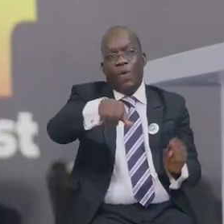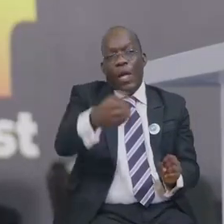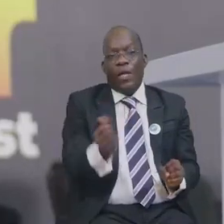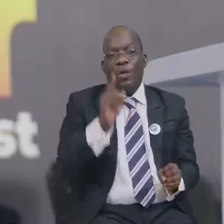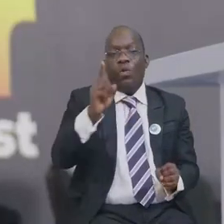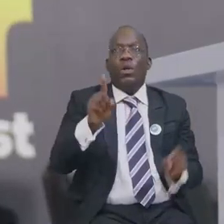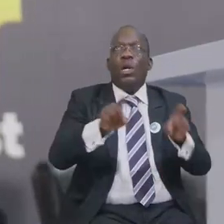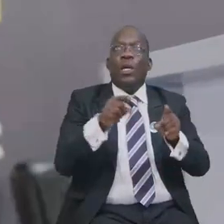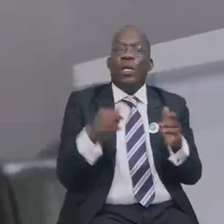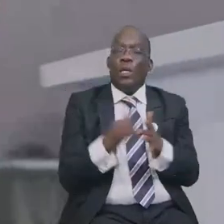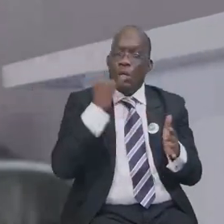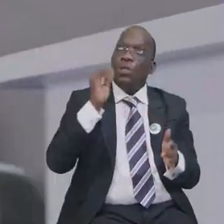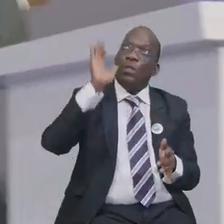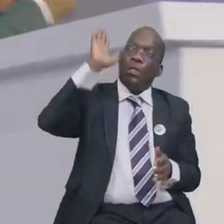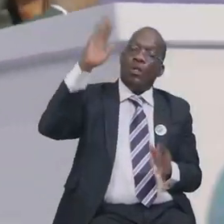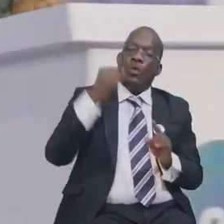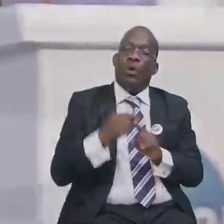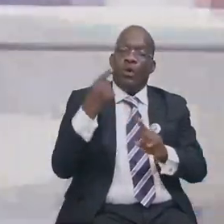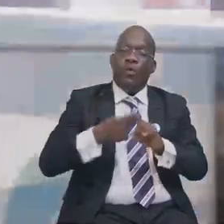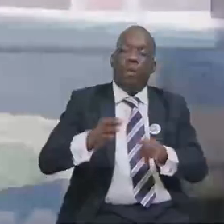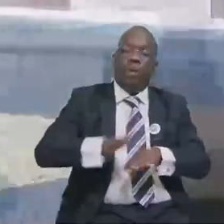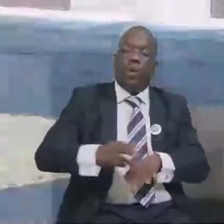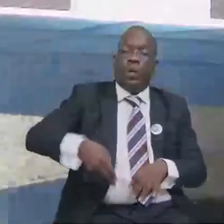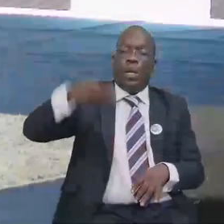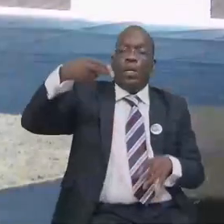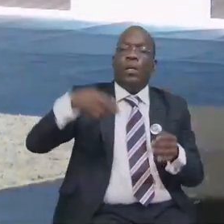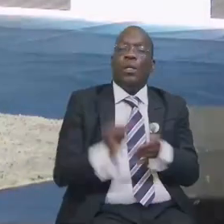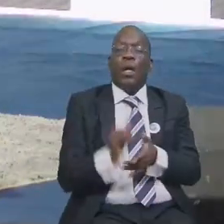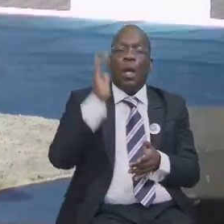parole d'en haut qui peut sauver.